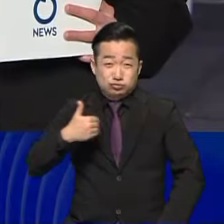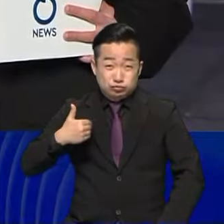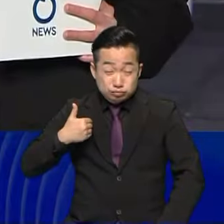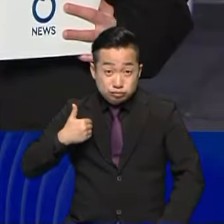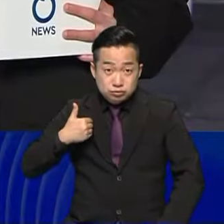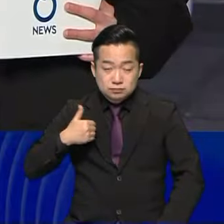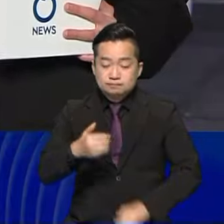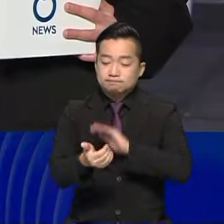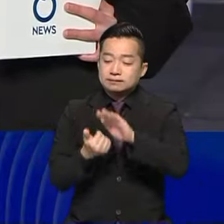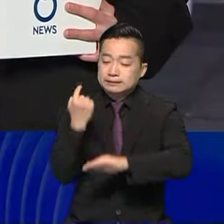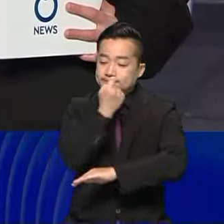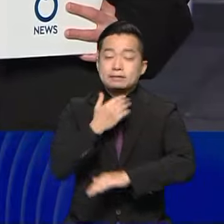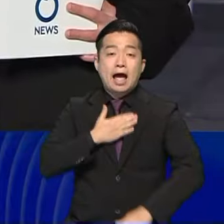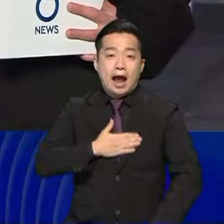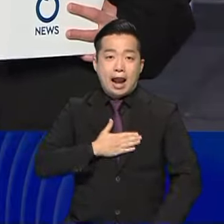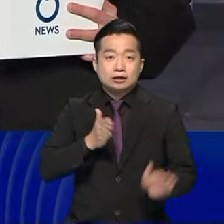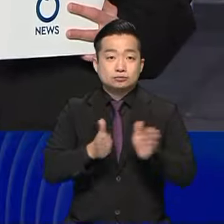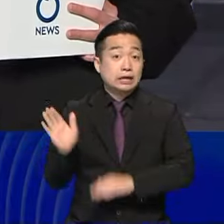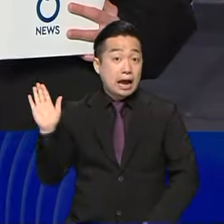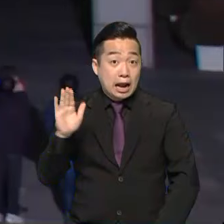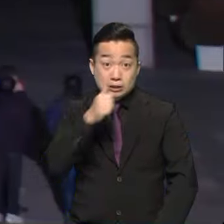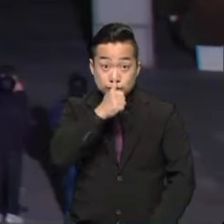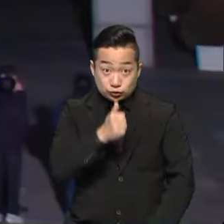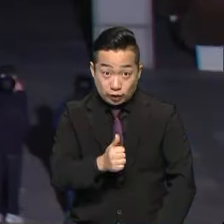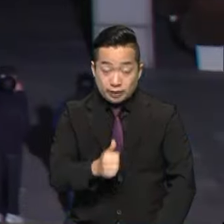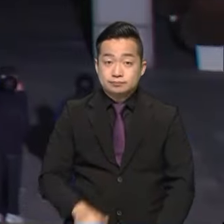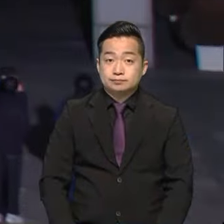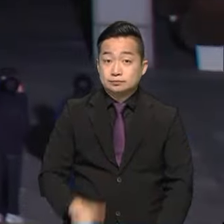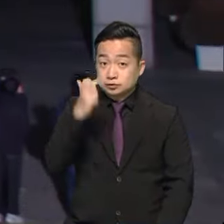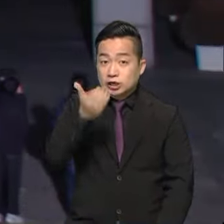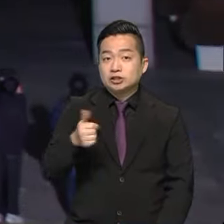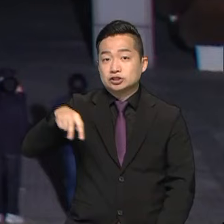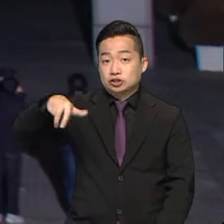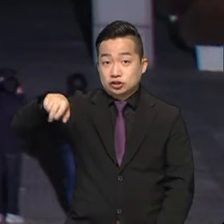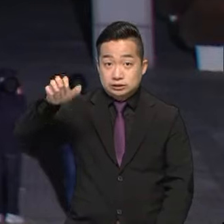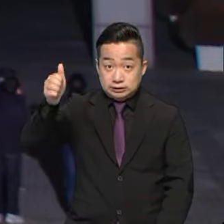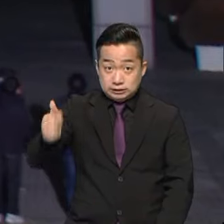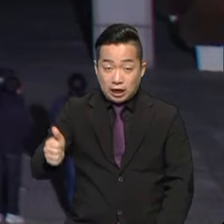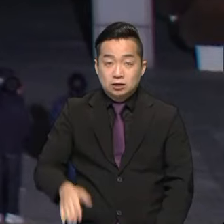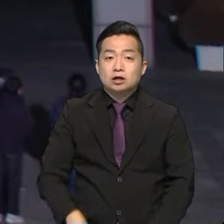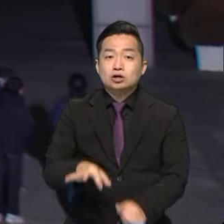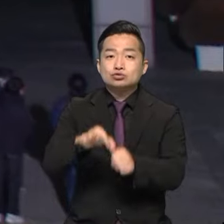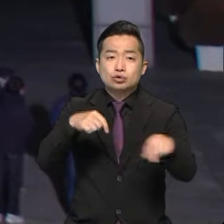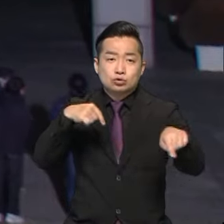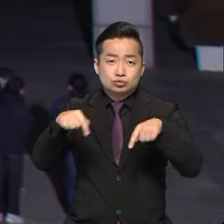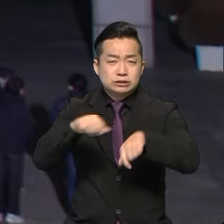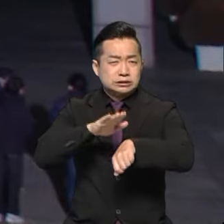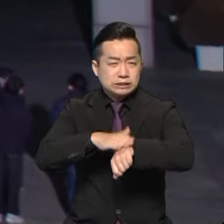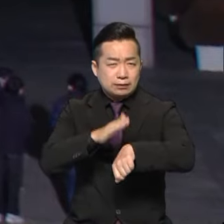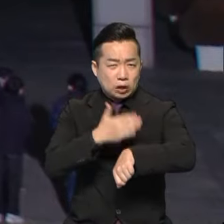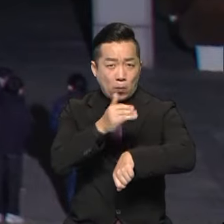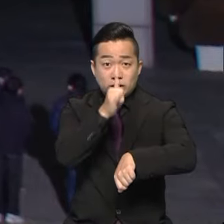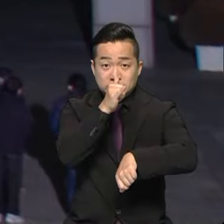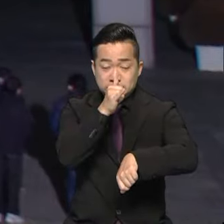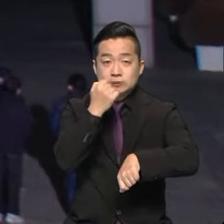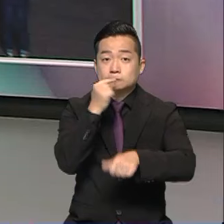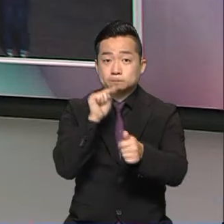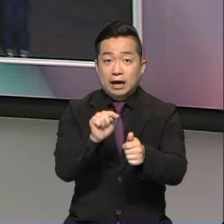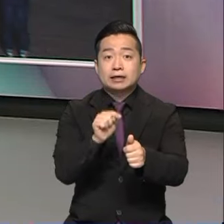인지하고도 대책을 마련하지 않은 혐의를 최전 서장은 구조 지휘를 소홀히한 혐의를 받고